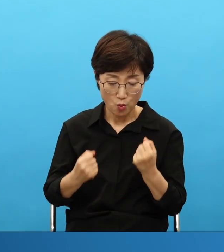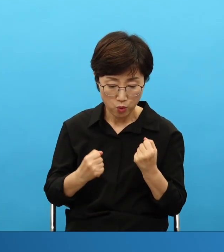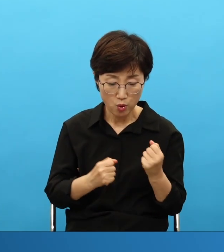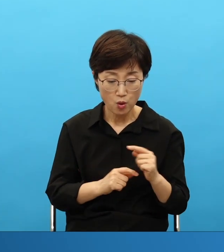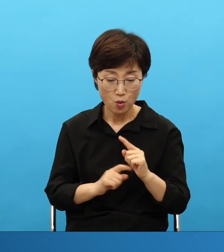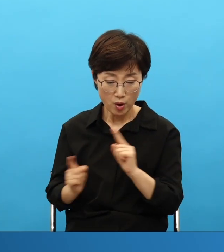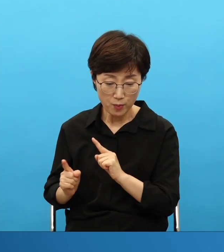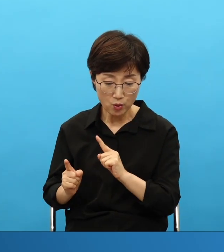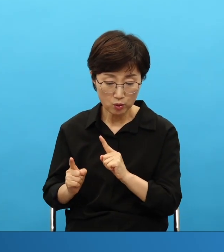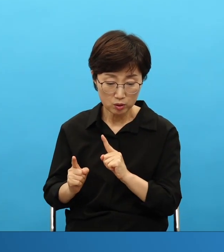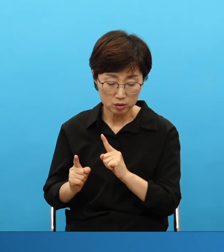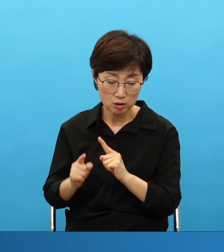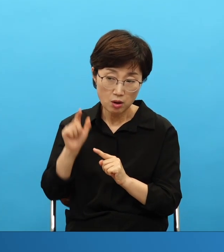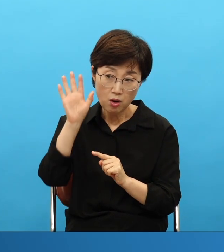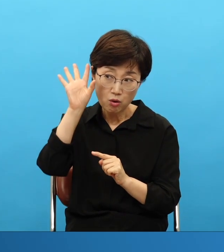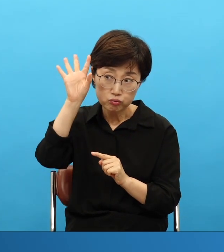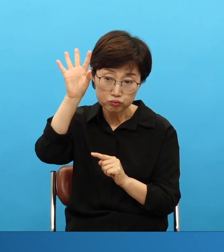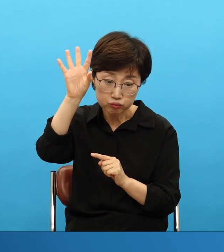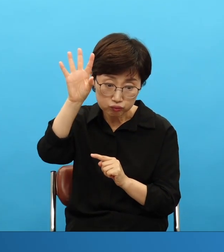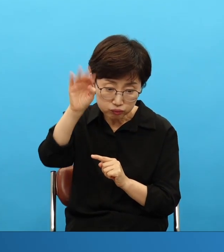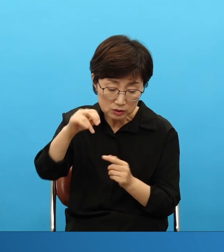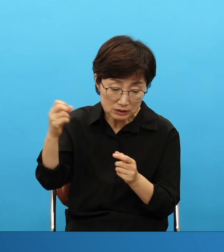치유돼 박사가어요이